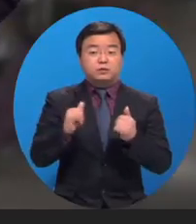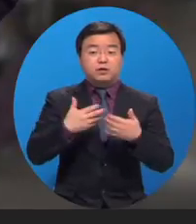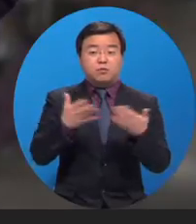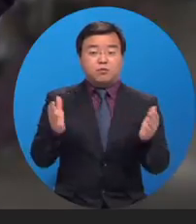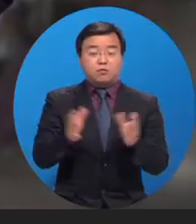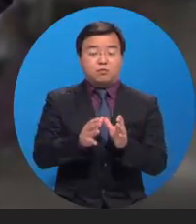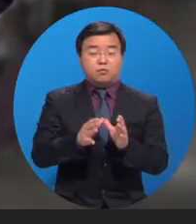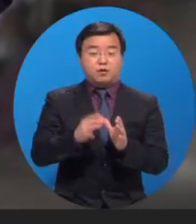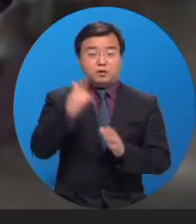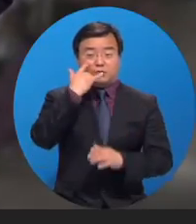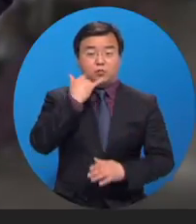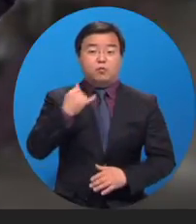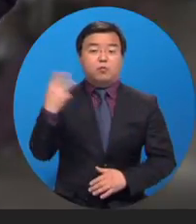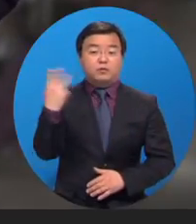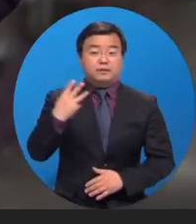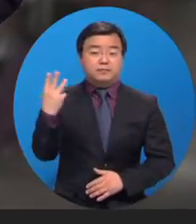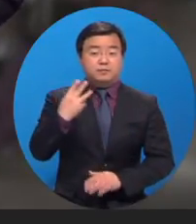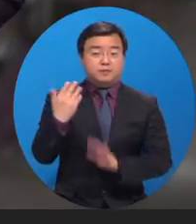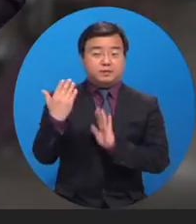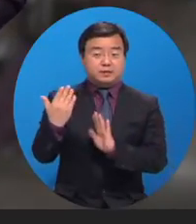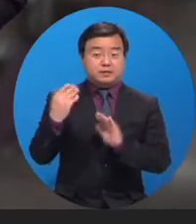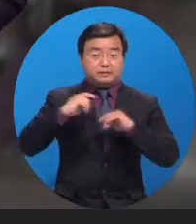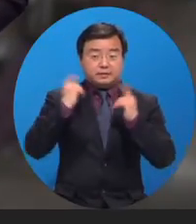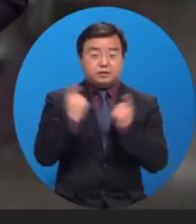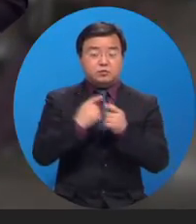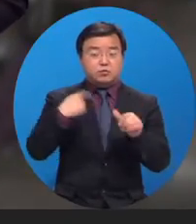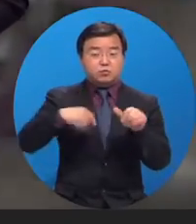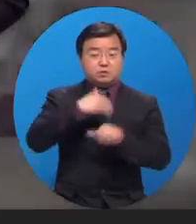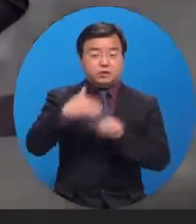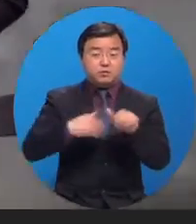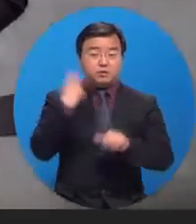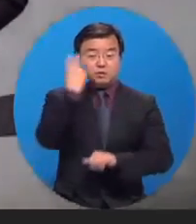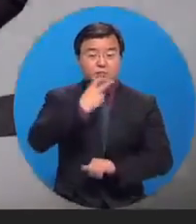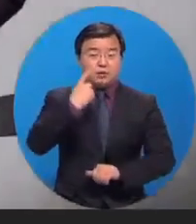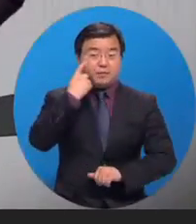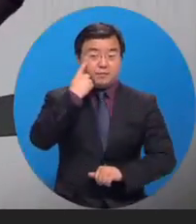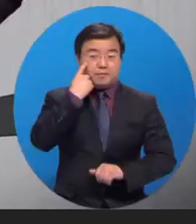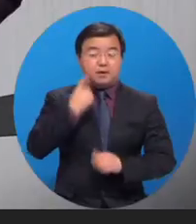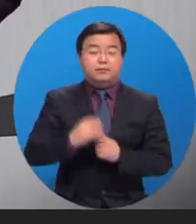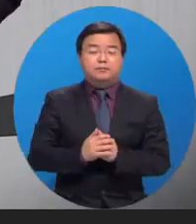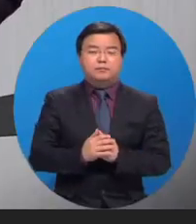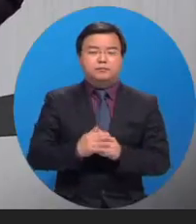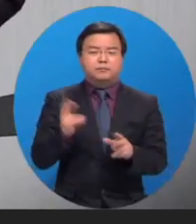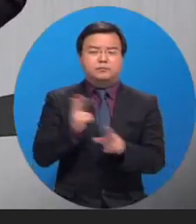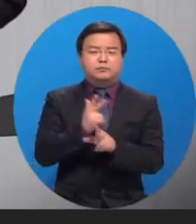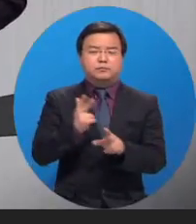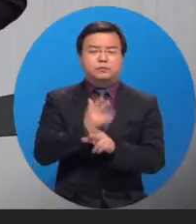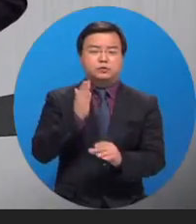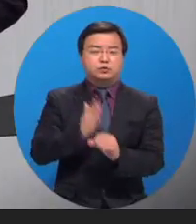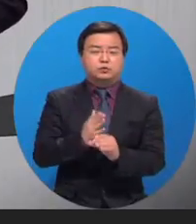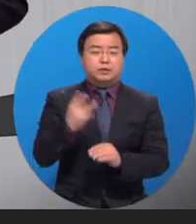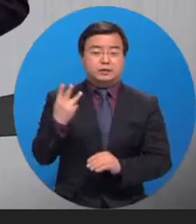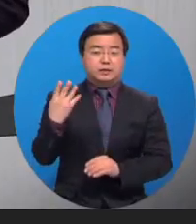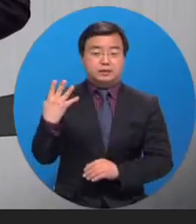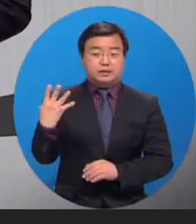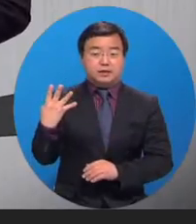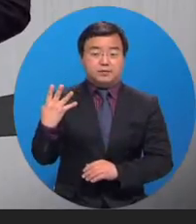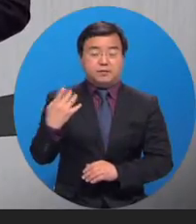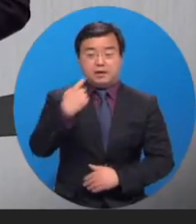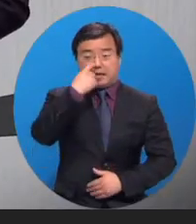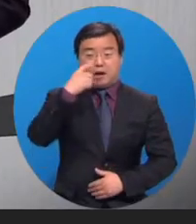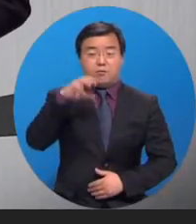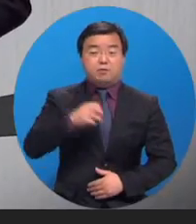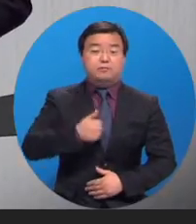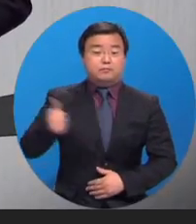대상으로 사교육 실태가 어떤지 를 조사했습니다 일주일에 서너번씩 학원에 가는 학생이 가장